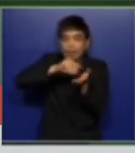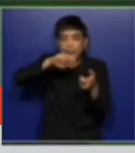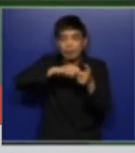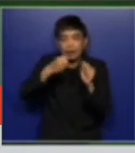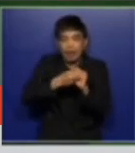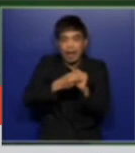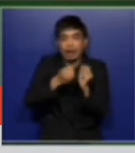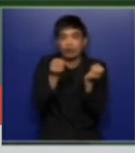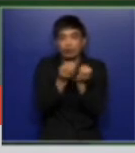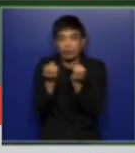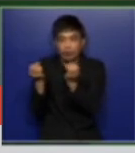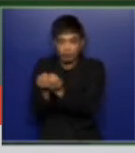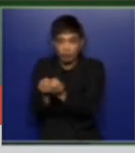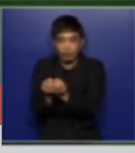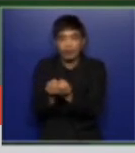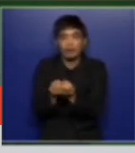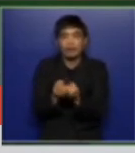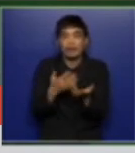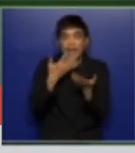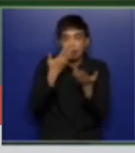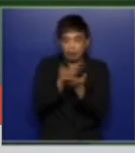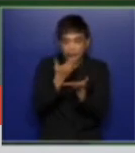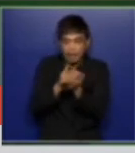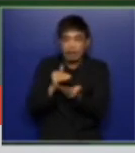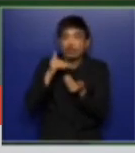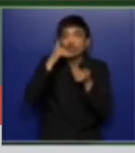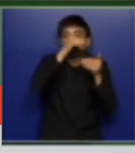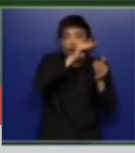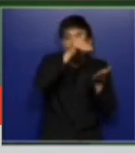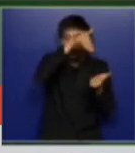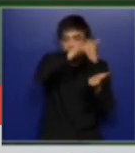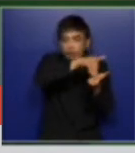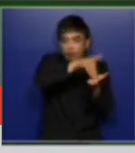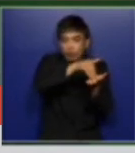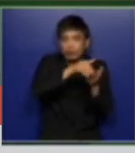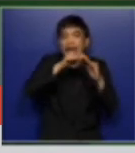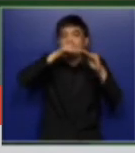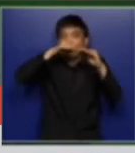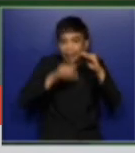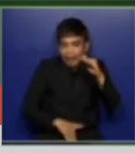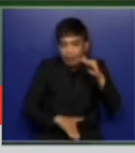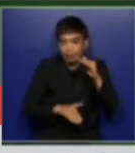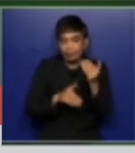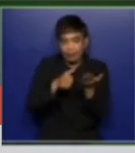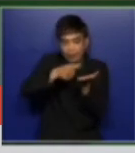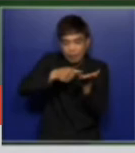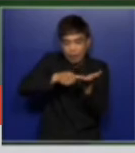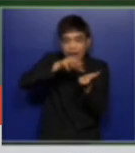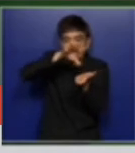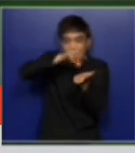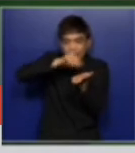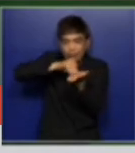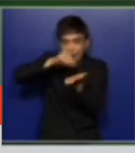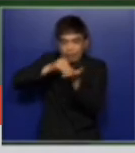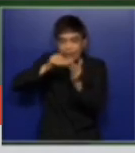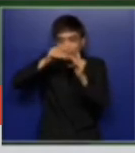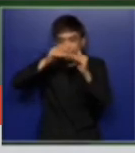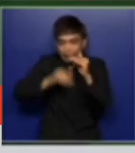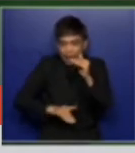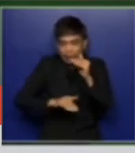เงินคงคลังต่ำกว่าประมาณการอย่างแน่นอนดังนั้นการจัดเก็บรายได้ที่ต่ำกว่าประมาณการนั้นเป็นการ